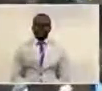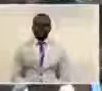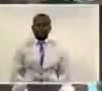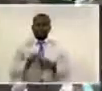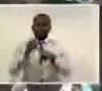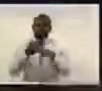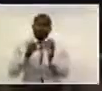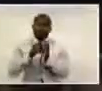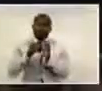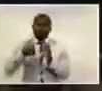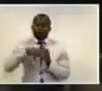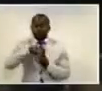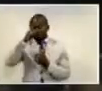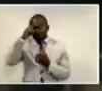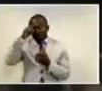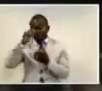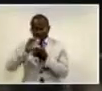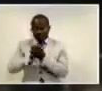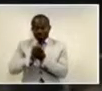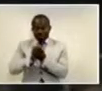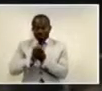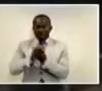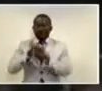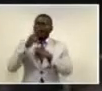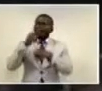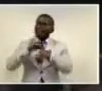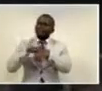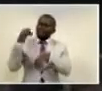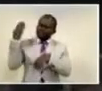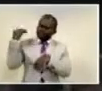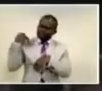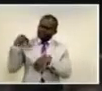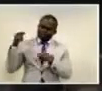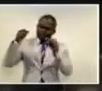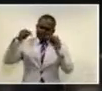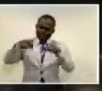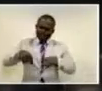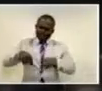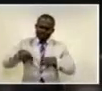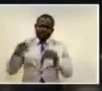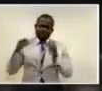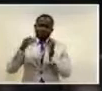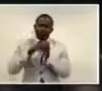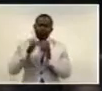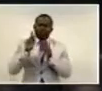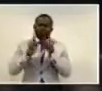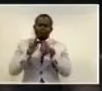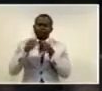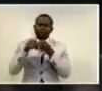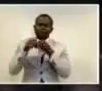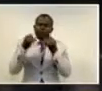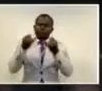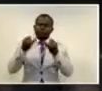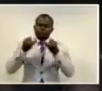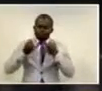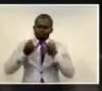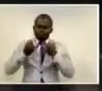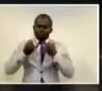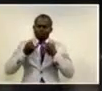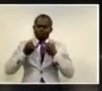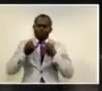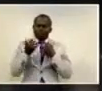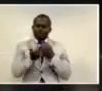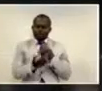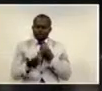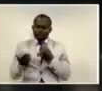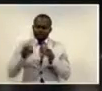ariko nizere ko arwo nigeze kuza hano nanone abantu baza kumbwira